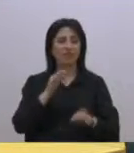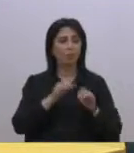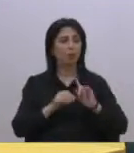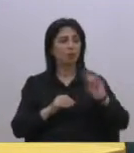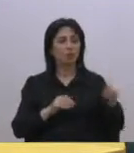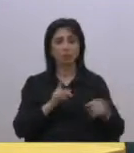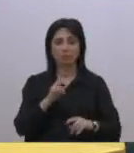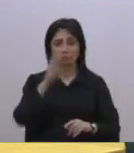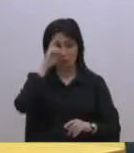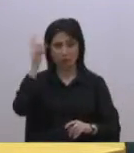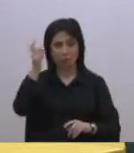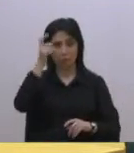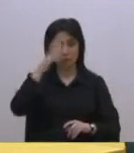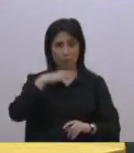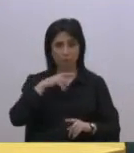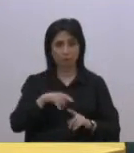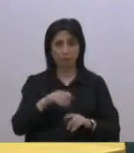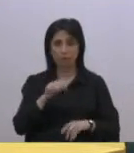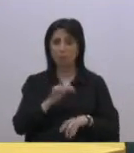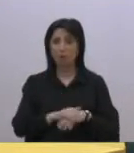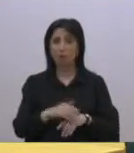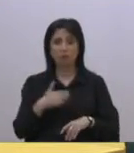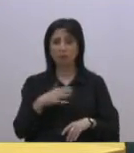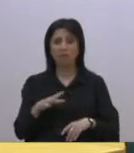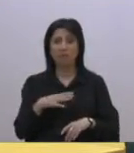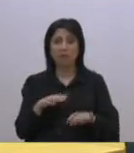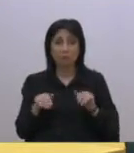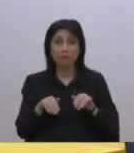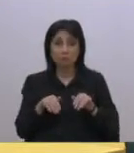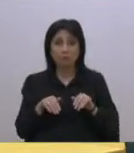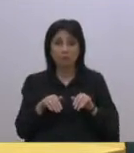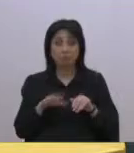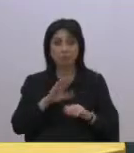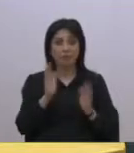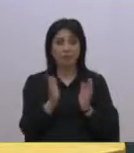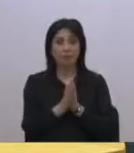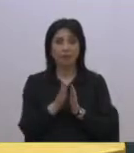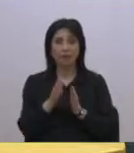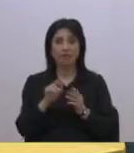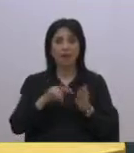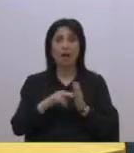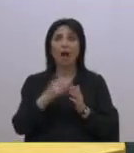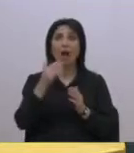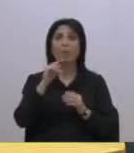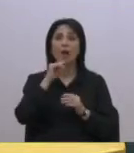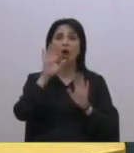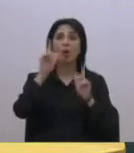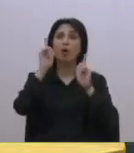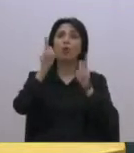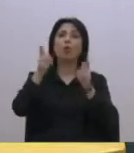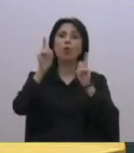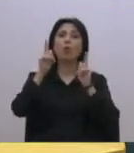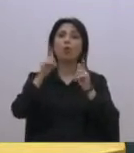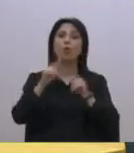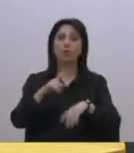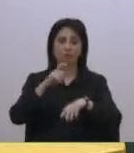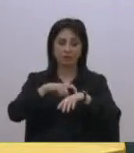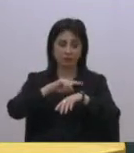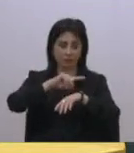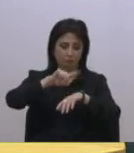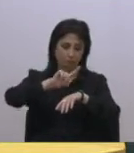უნდა ყოფილიყო და ასე შემდეგ. ანუ ფაქტობრივად ჩვენ ვიყავით მთლიანად დაგეგმილ ეკონომიკაში, როგორც საათში